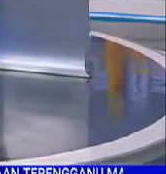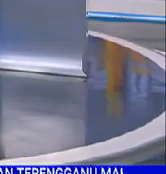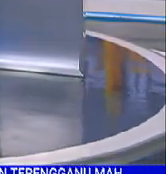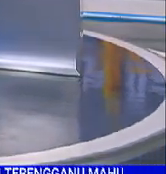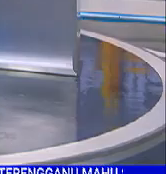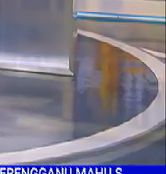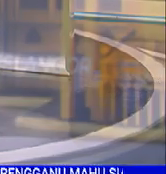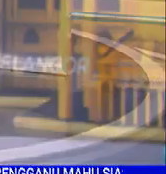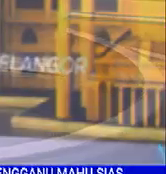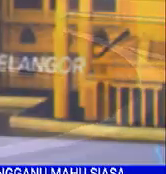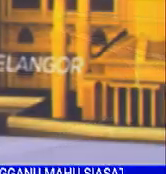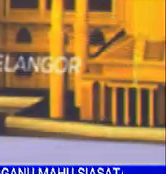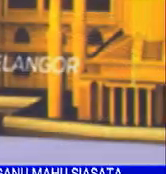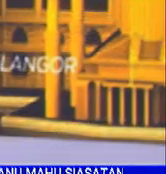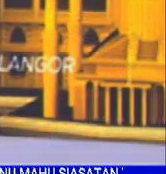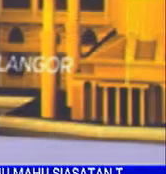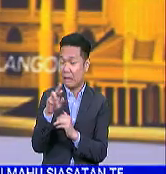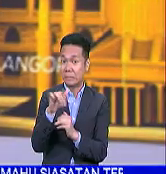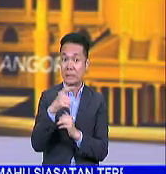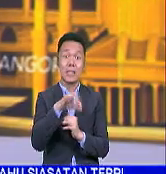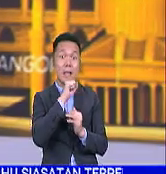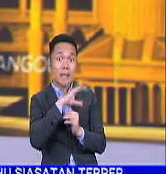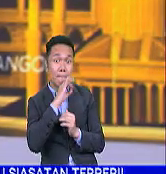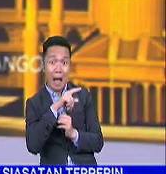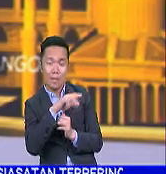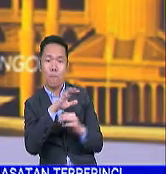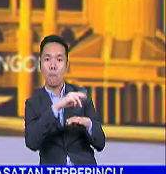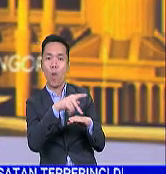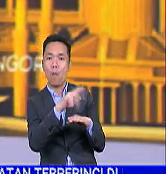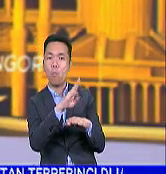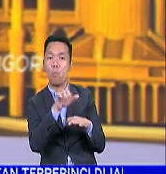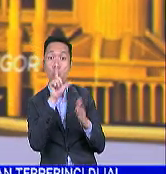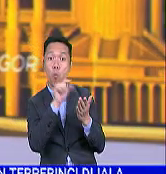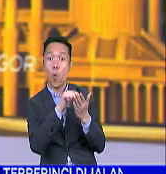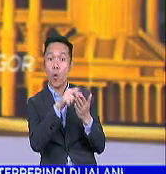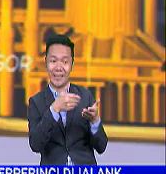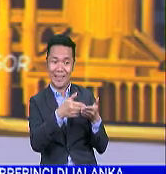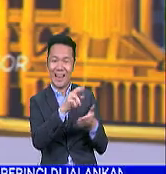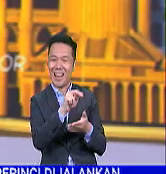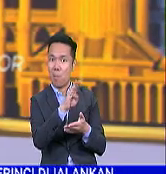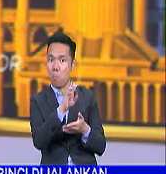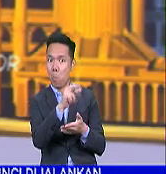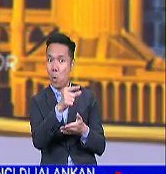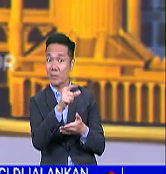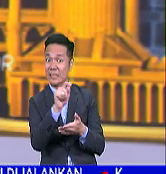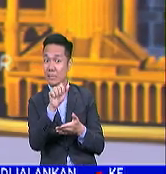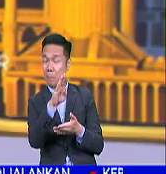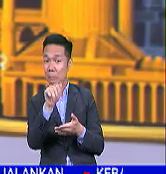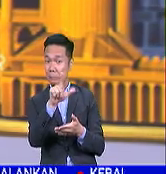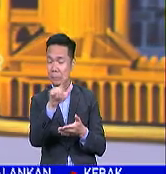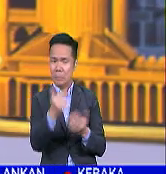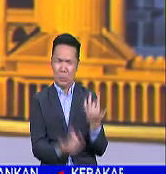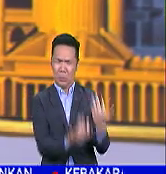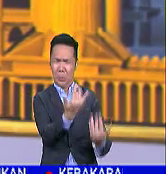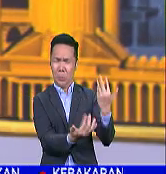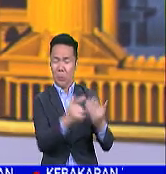Lebih 11 hektar daripada kawasan tapak pelupusan sampah Pulau Burung, Jalan Biram dekat Nibung Tebal yang terbakar sejak 12 Januari